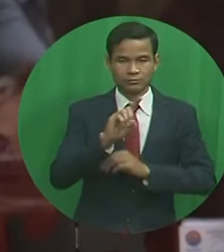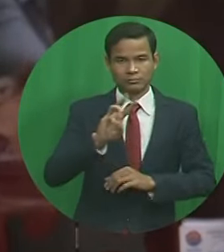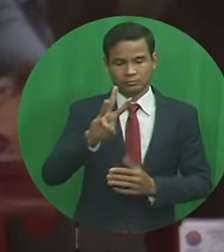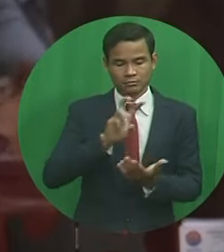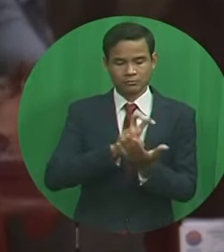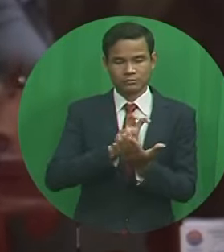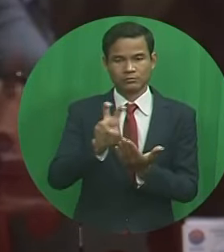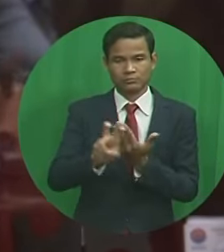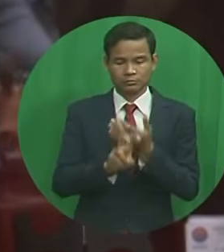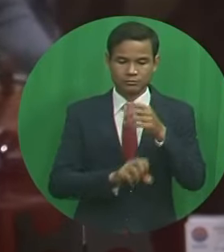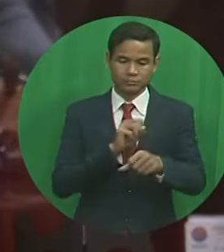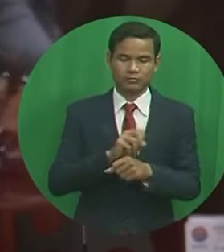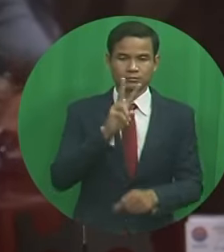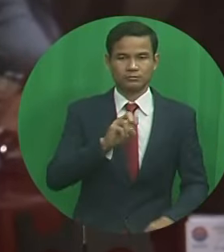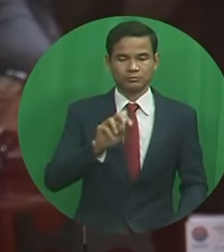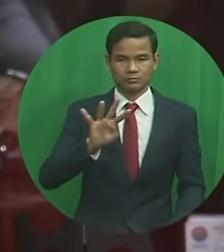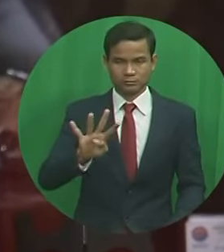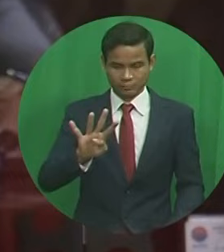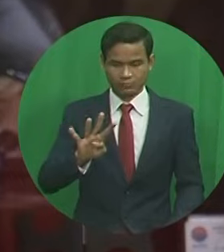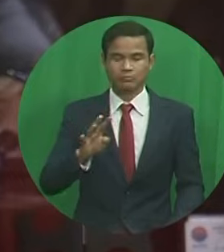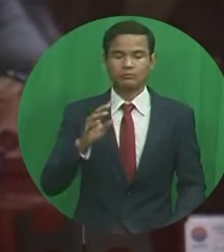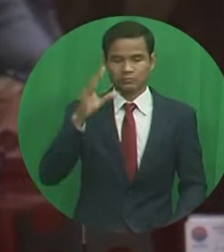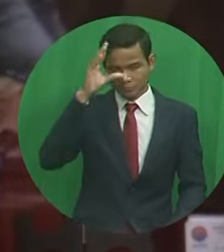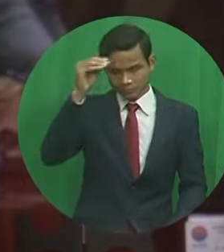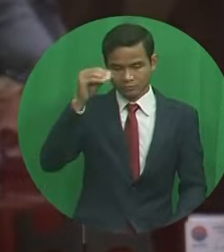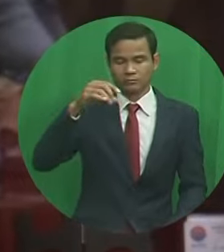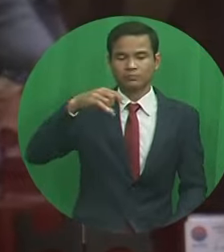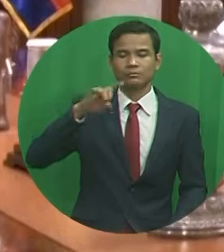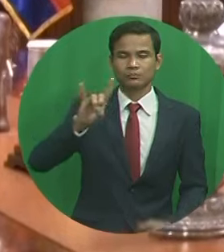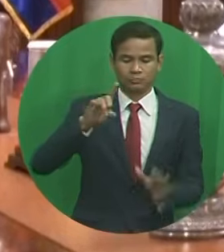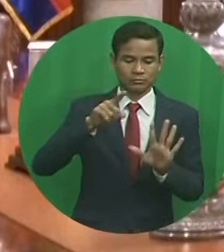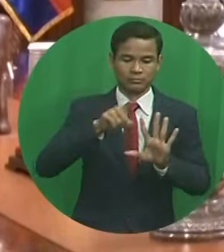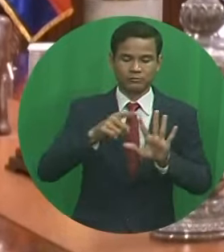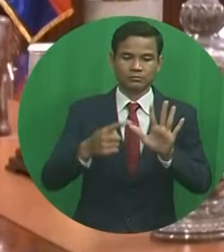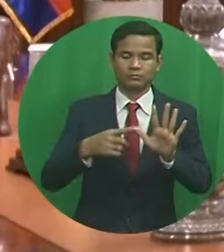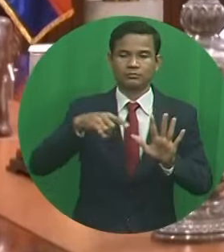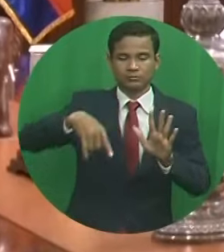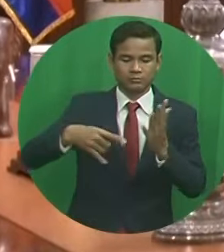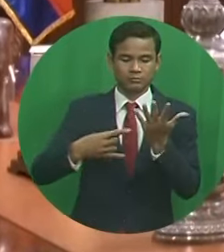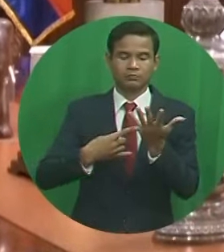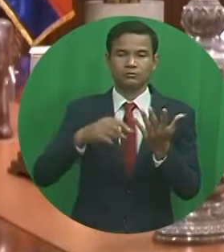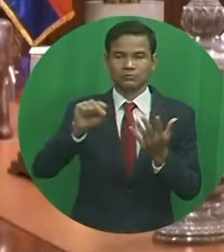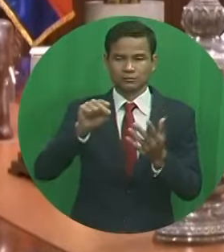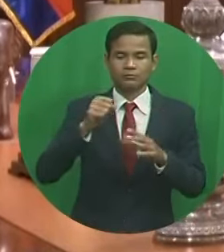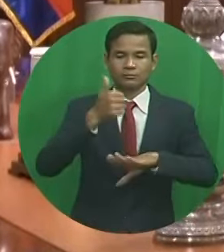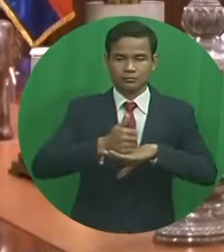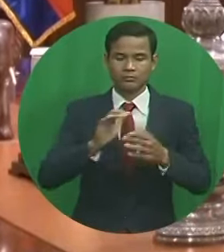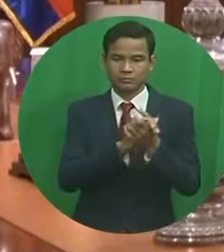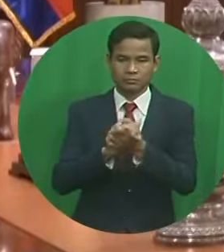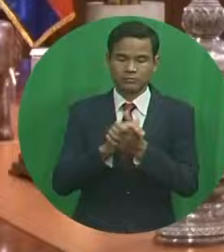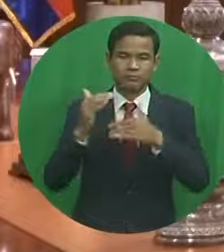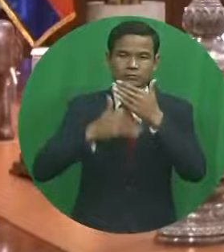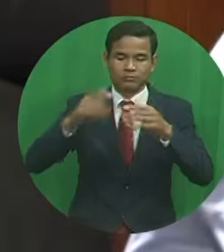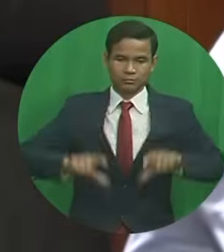13ខែឧសភាឆ្នាំ2024លោកសុំម៉ាណែតប្រធានប្រតិបត្តិសមាគមកសិករដើម្បីអភិវឌ្ឍជីវ